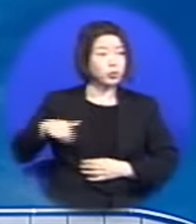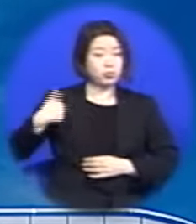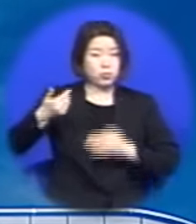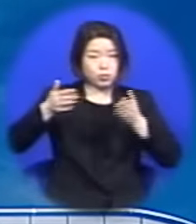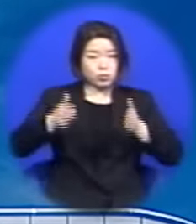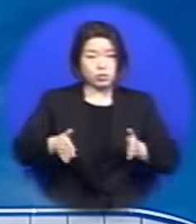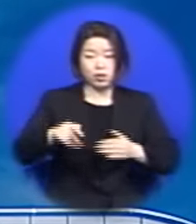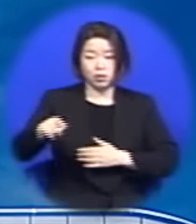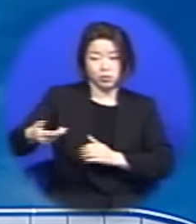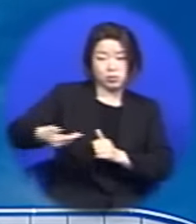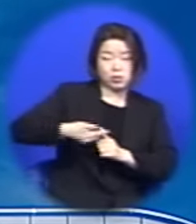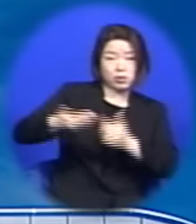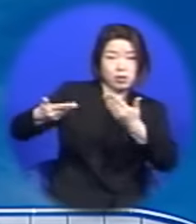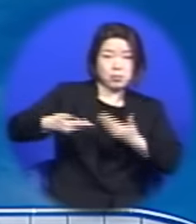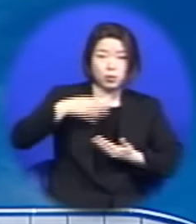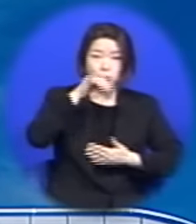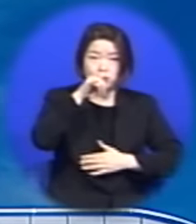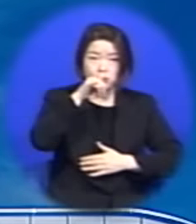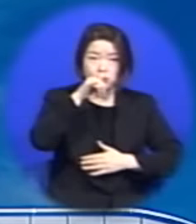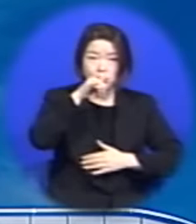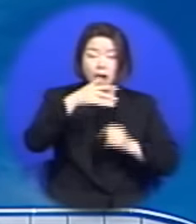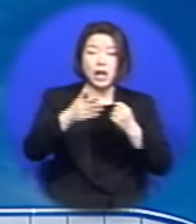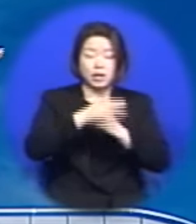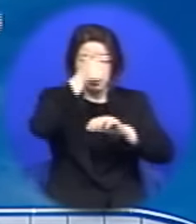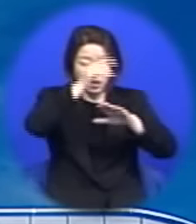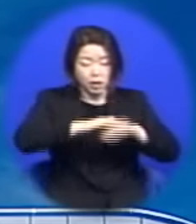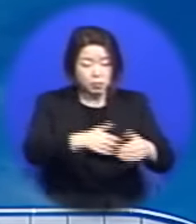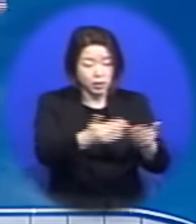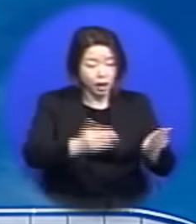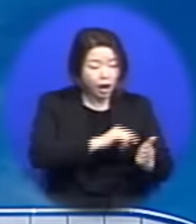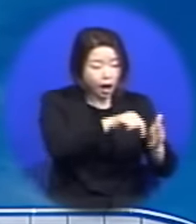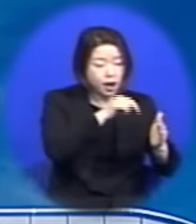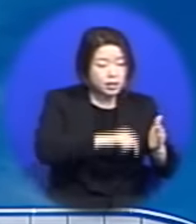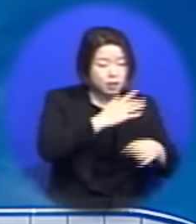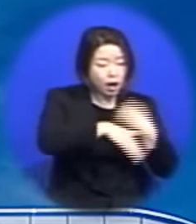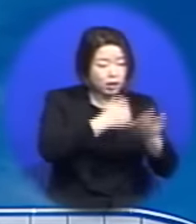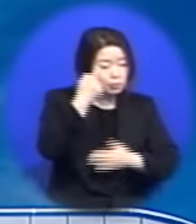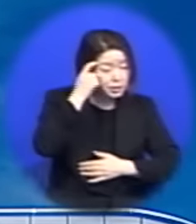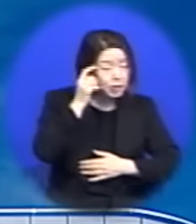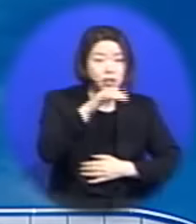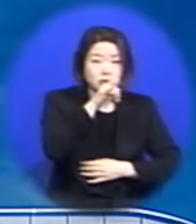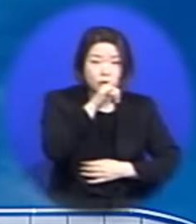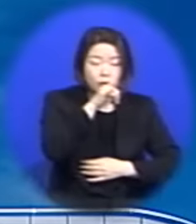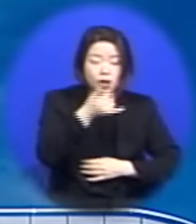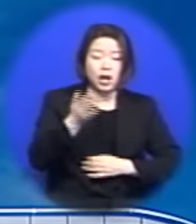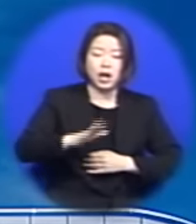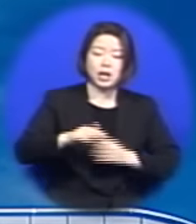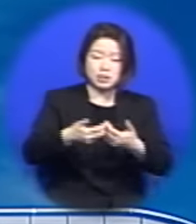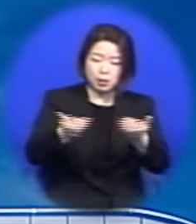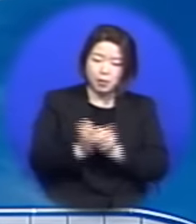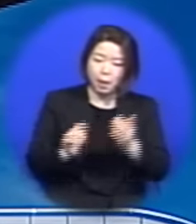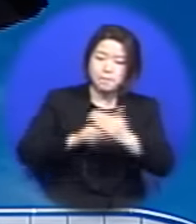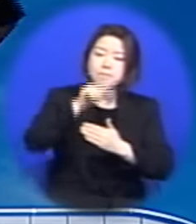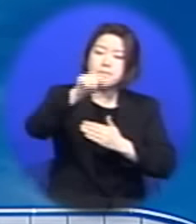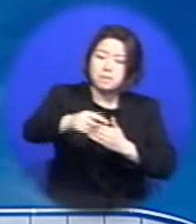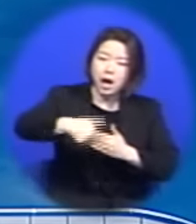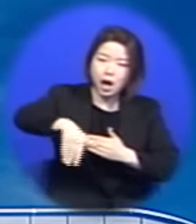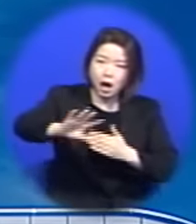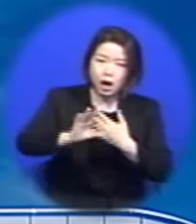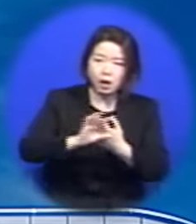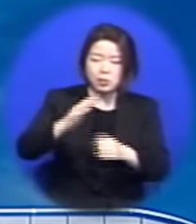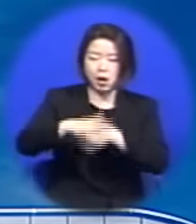사이에 그 영향을 받아요 그래서 예배당 안에서는 하나님 생각하는 예배당 바깥에만 나가면